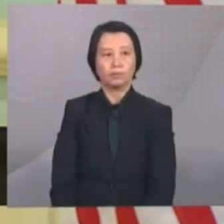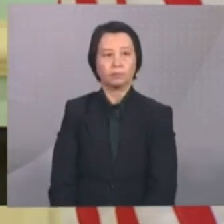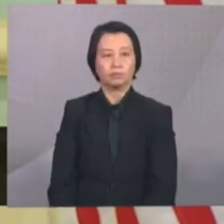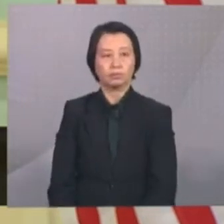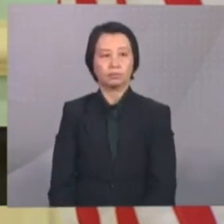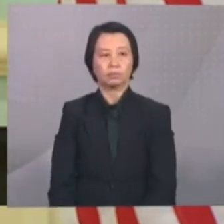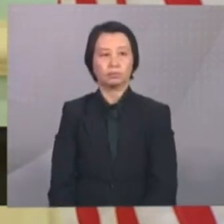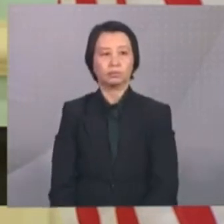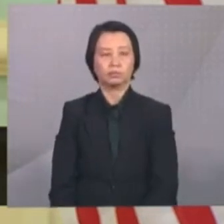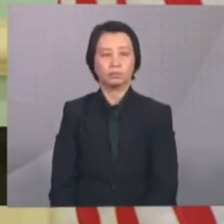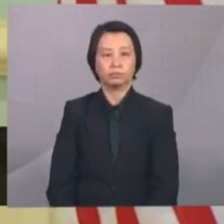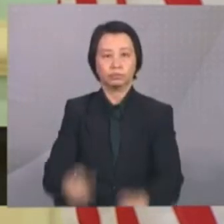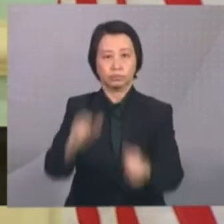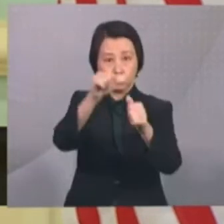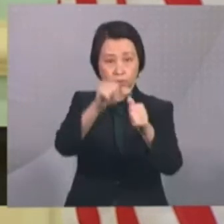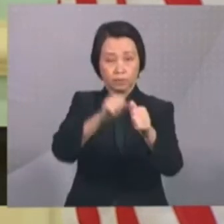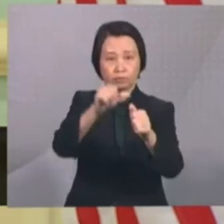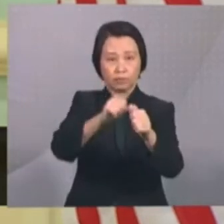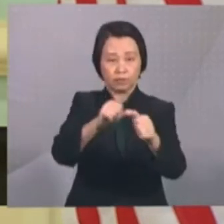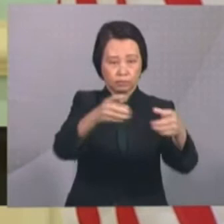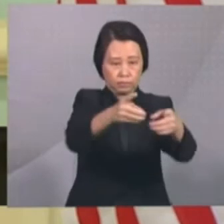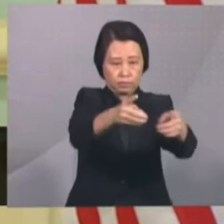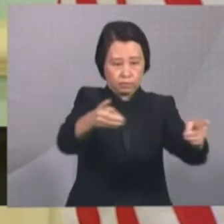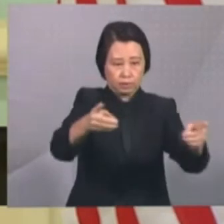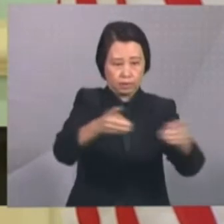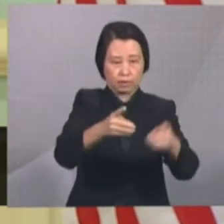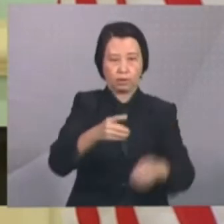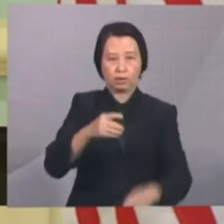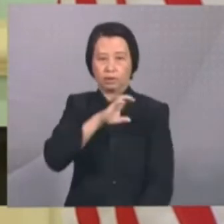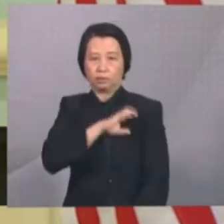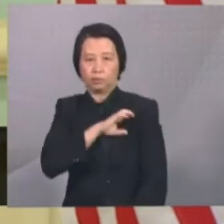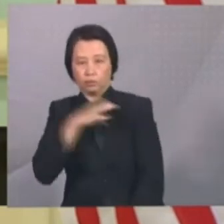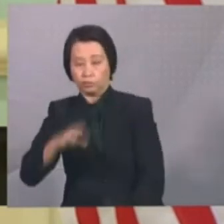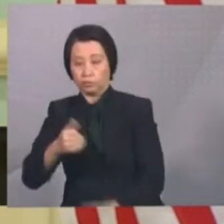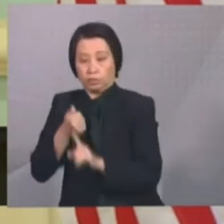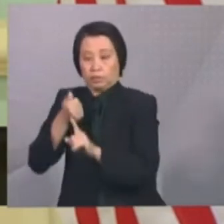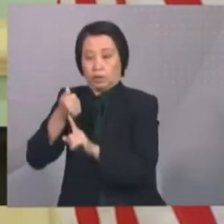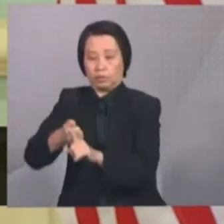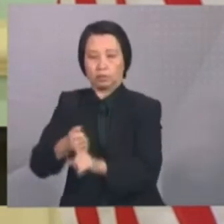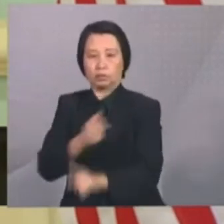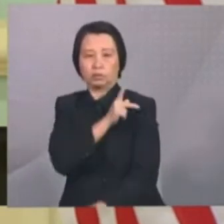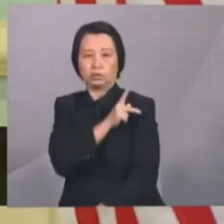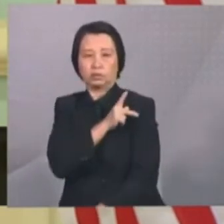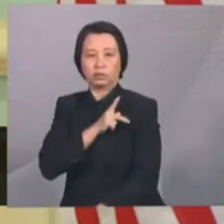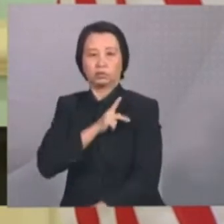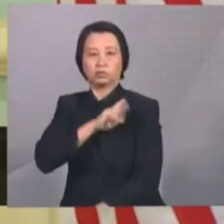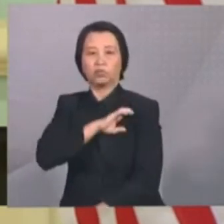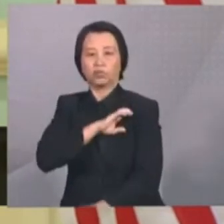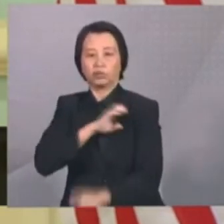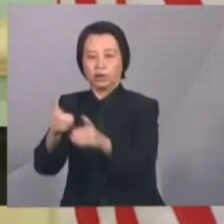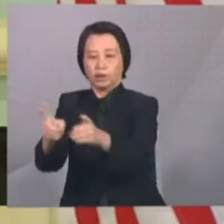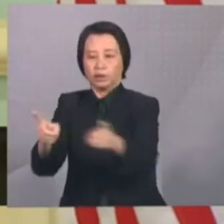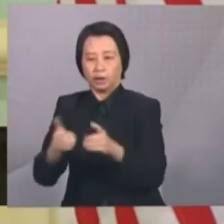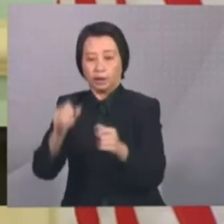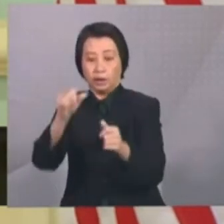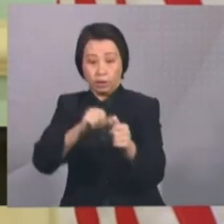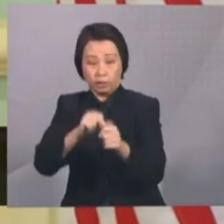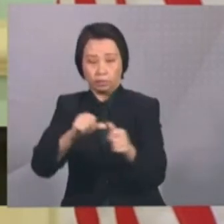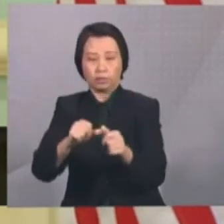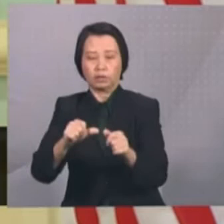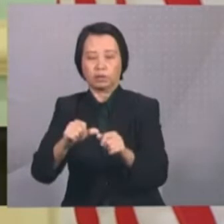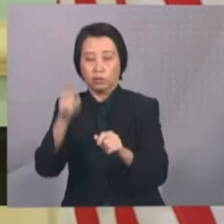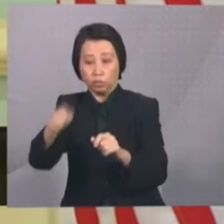Hai di setiap daerah juga Widya rap juga telah mengarahkan ketua polis daerah di setiap daerah untuk